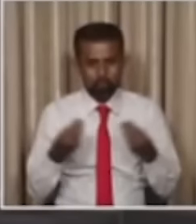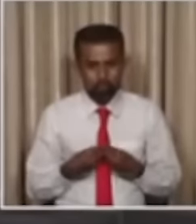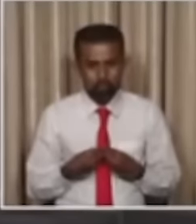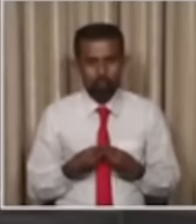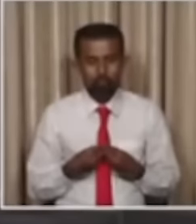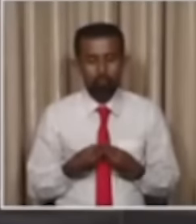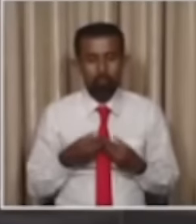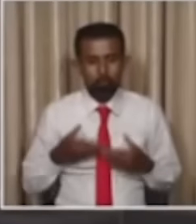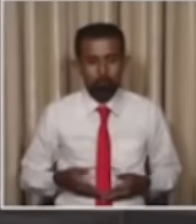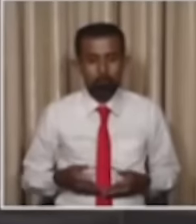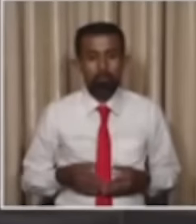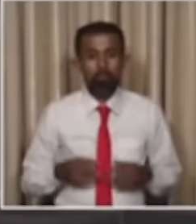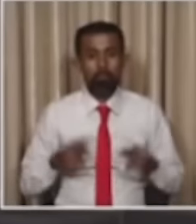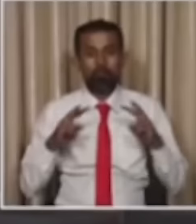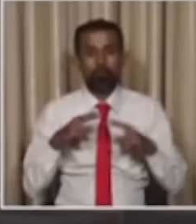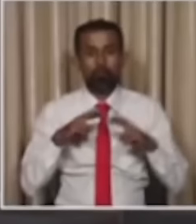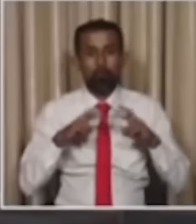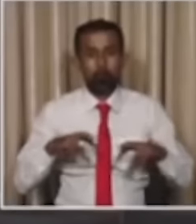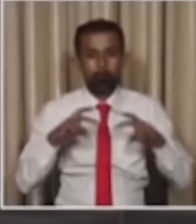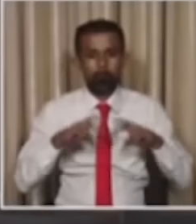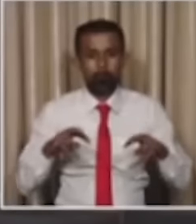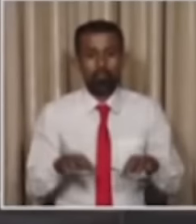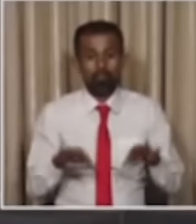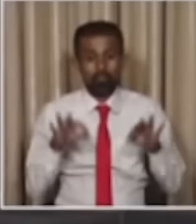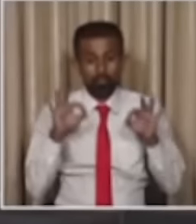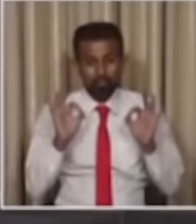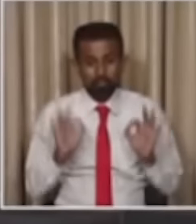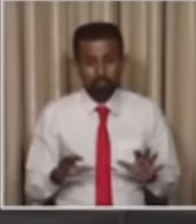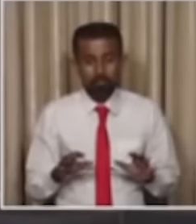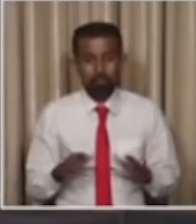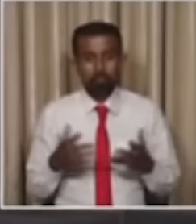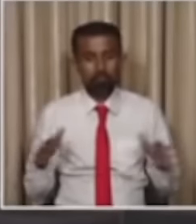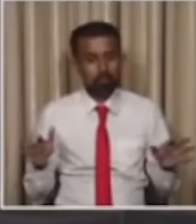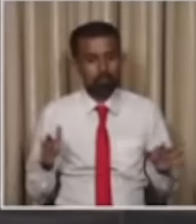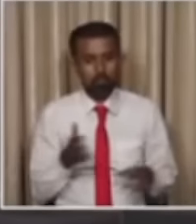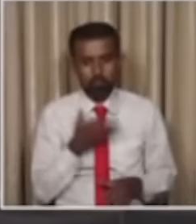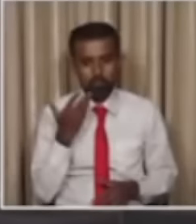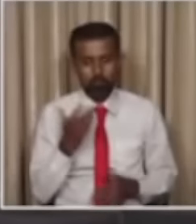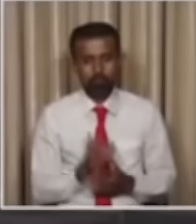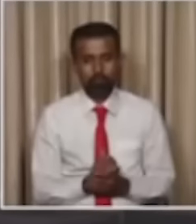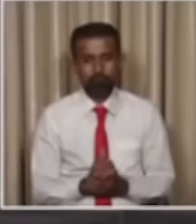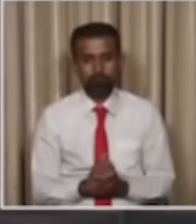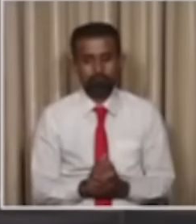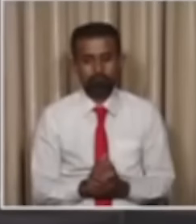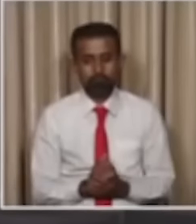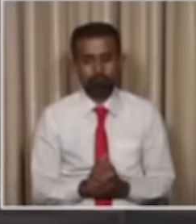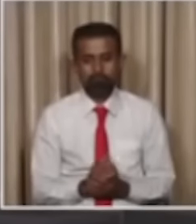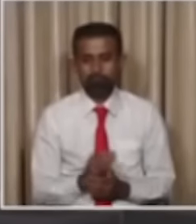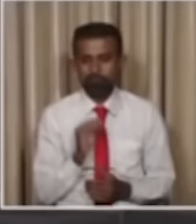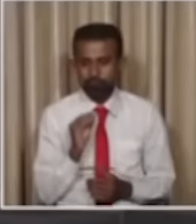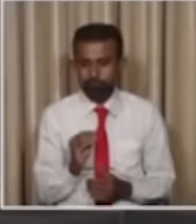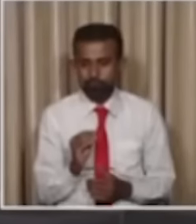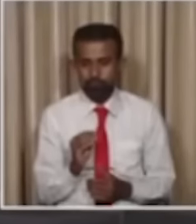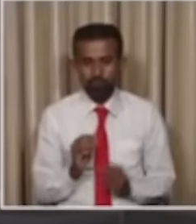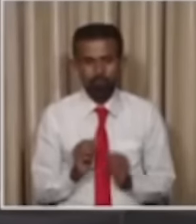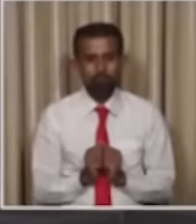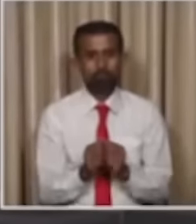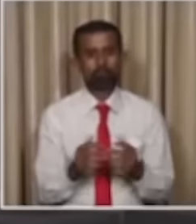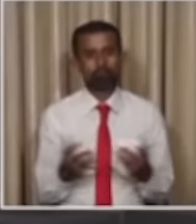අපිට මේ විමර්ශනය හොඳාකාරව ඉවර කරගන්න පුළුවන් කියලා. නමුත් ඒ දේ වුණෙත්